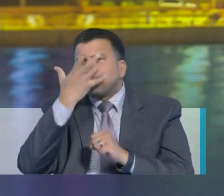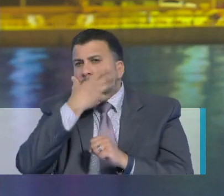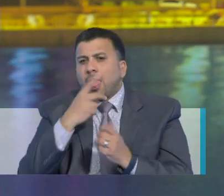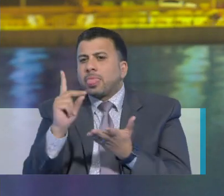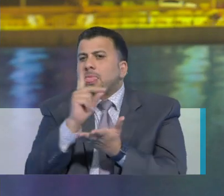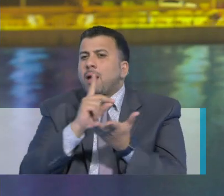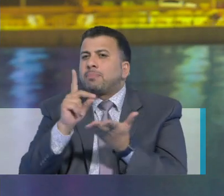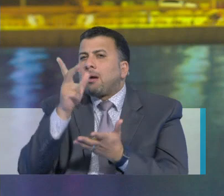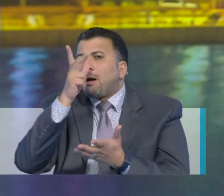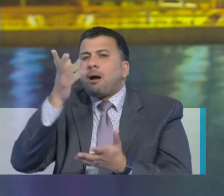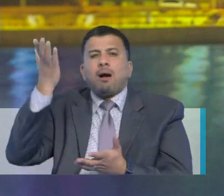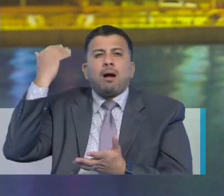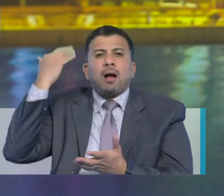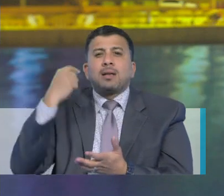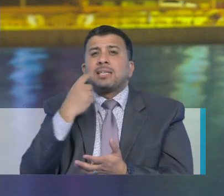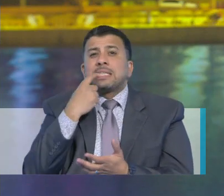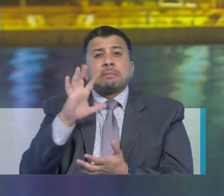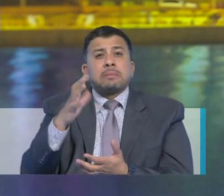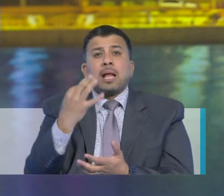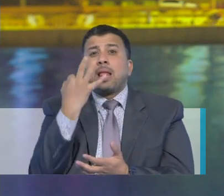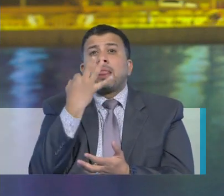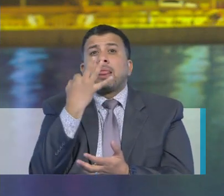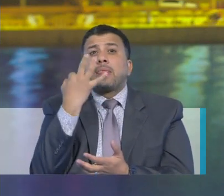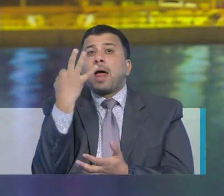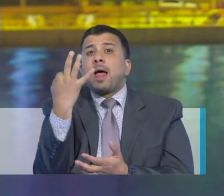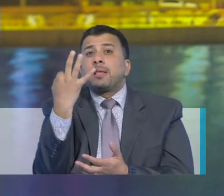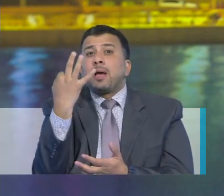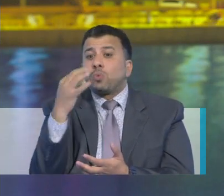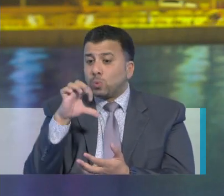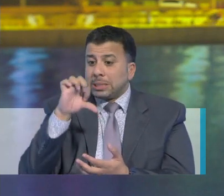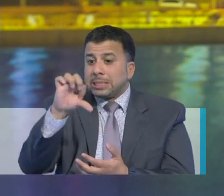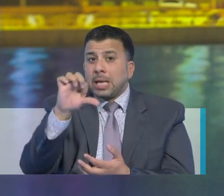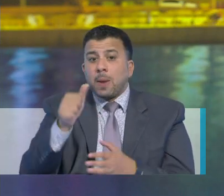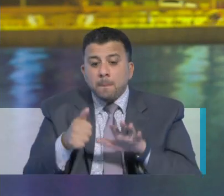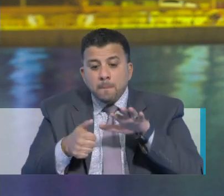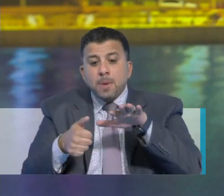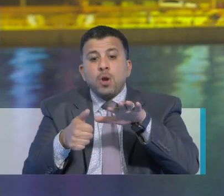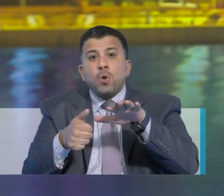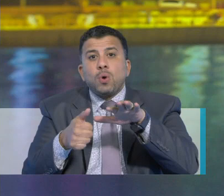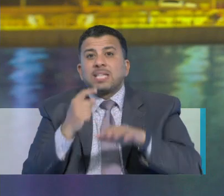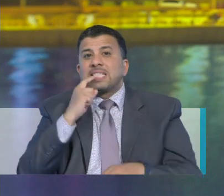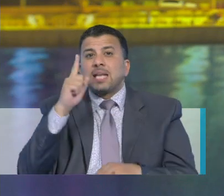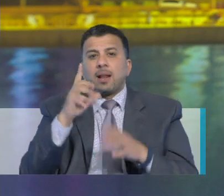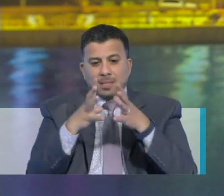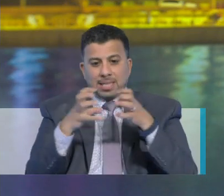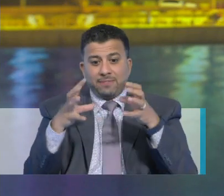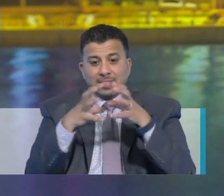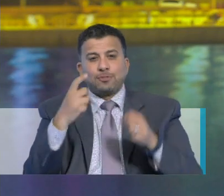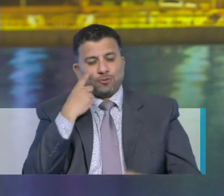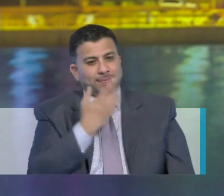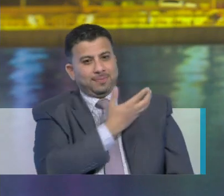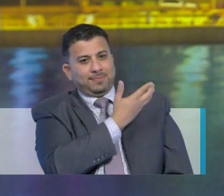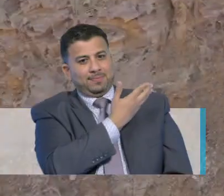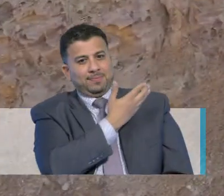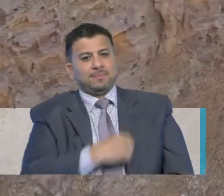الطبيعة المحلية قبل فترة لا تقل عن 93 مليون سنة. تفاصيل أكثر في التقرير التالي.